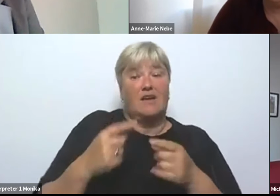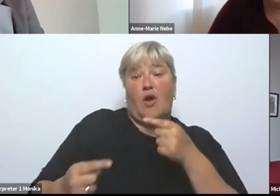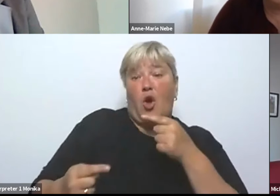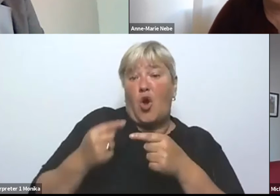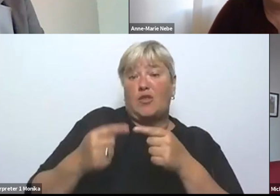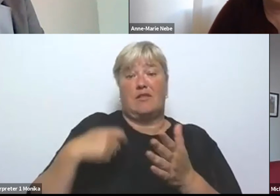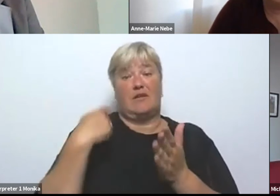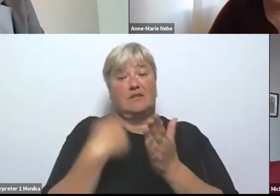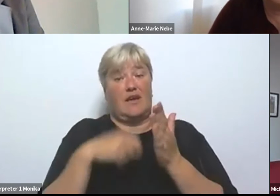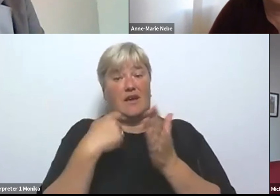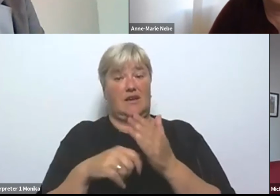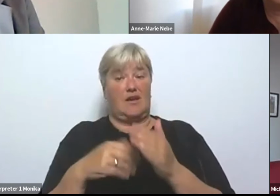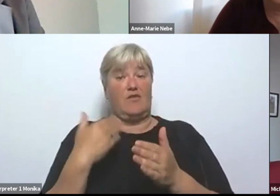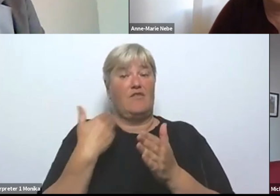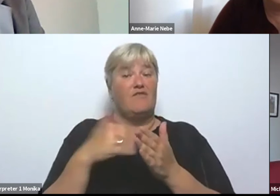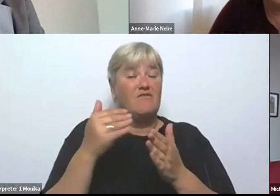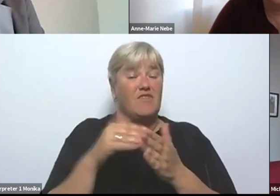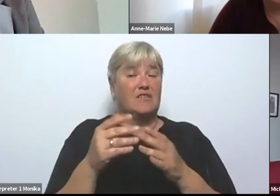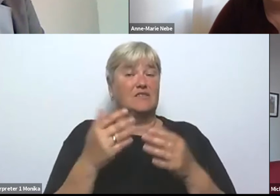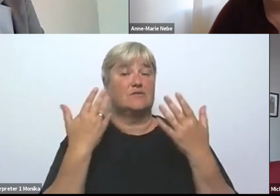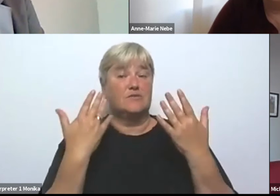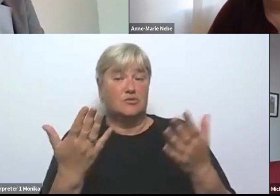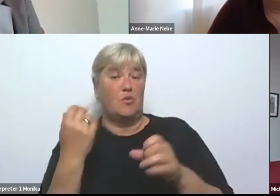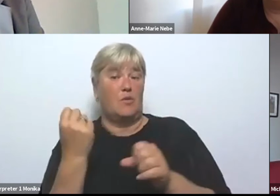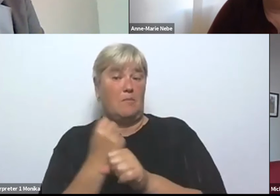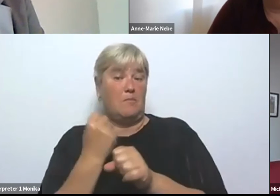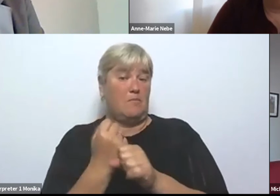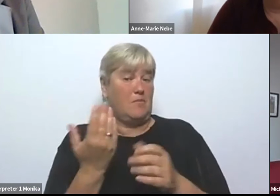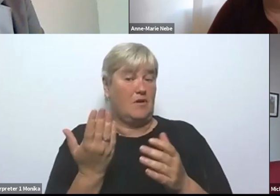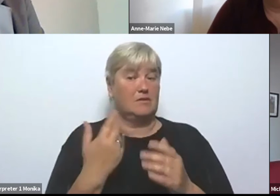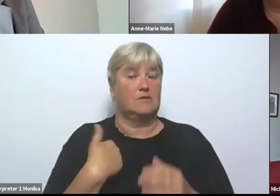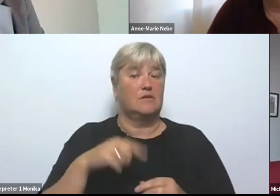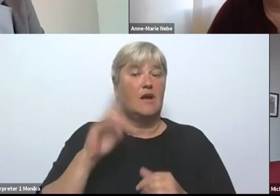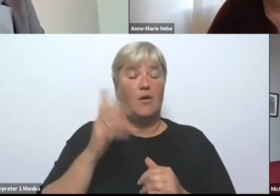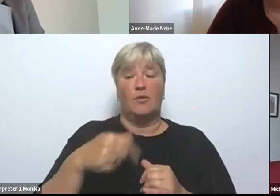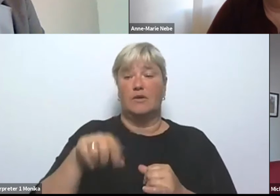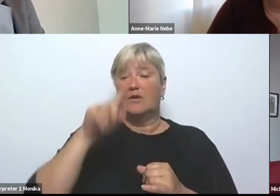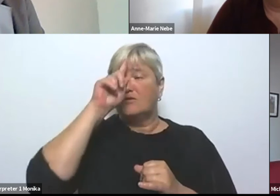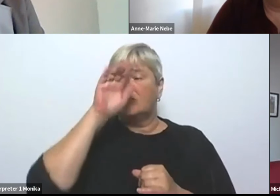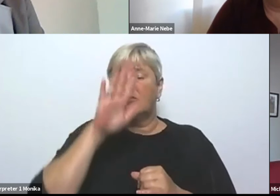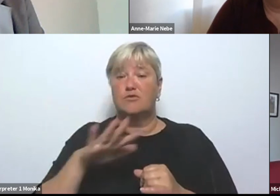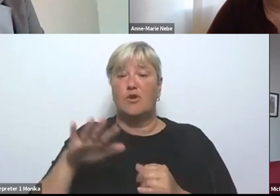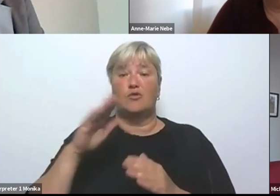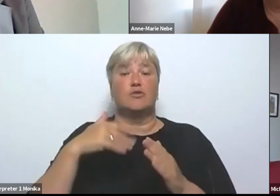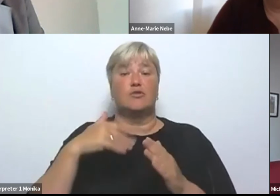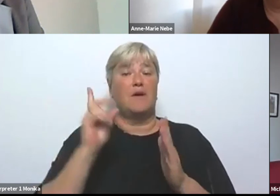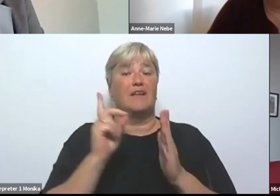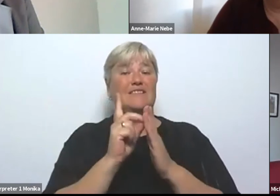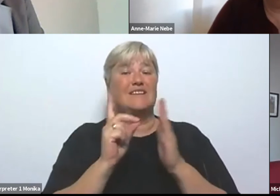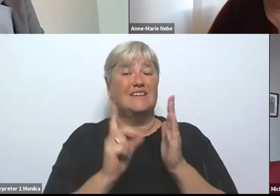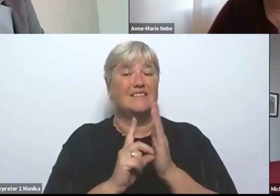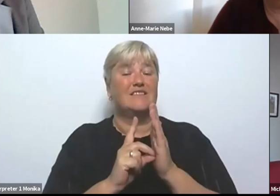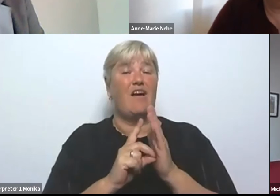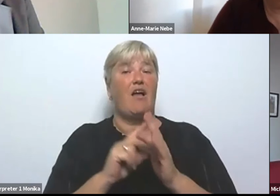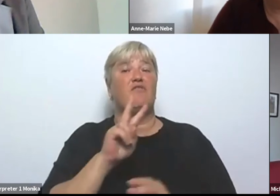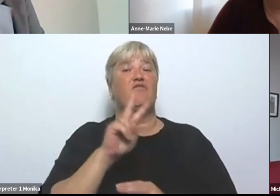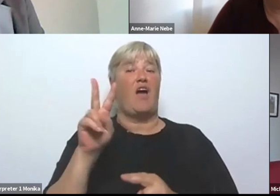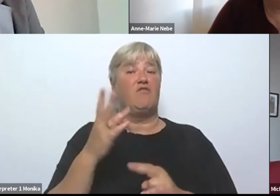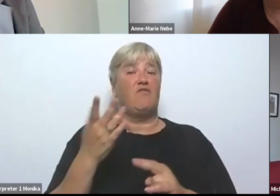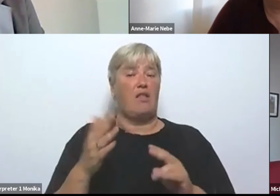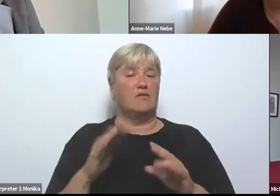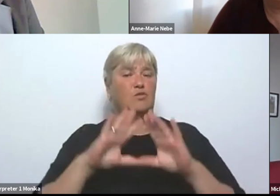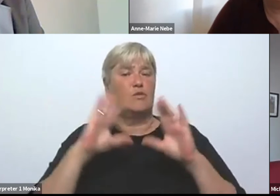wollt weiterhin diverse Dinge tun. Weiß ich, jetzt haben wir ja auch hier in Deutschland ja auch langsam das Digitalisieren der Verwaltung. Ne? Also wir können irgendwann unsere